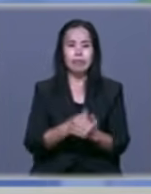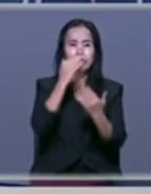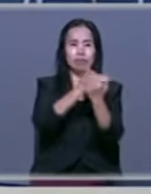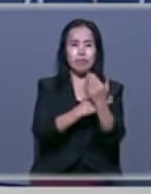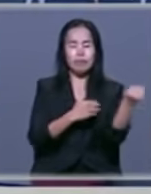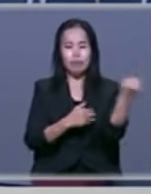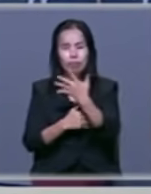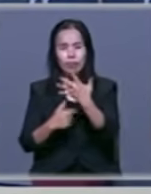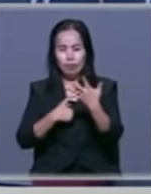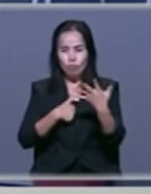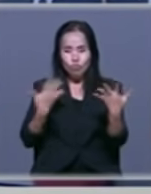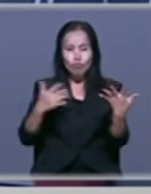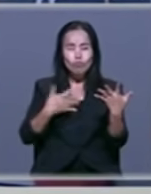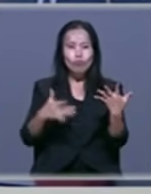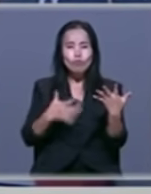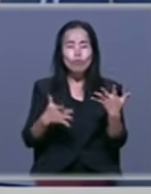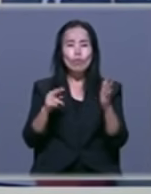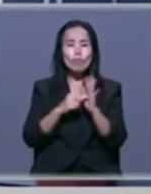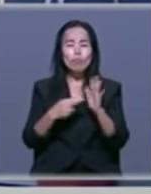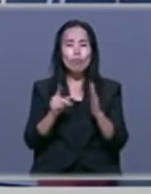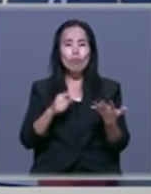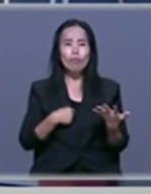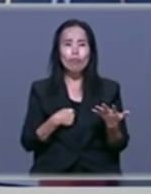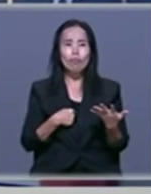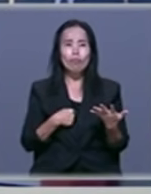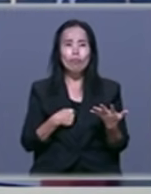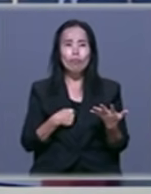ลยใช่ไหมฮะมันแปลว่าอะไรฮะ